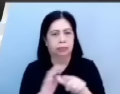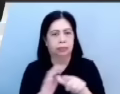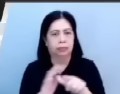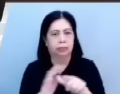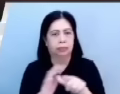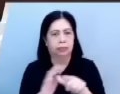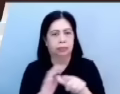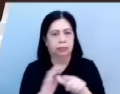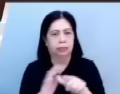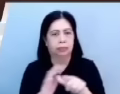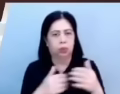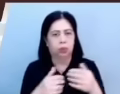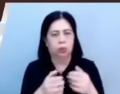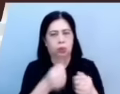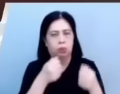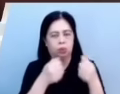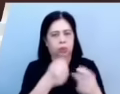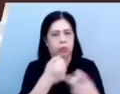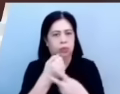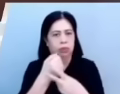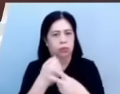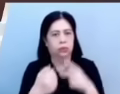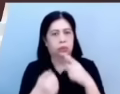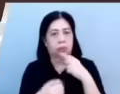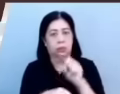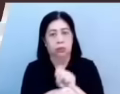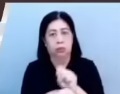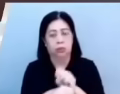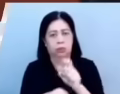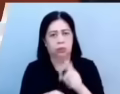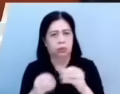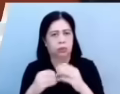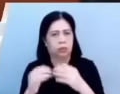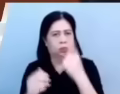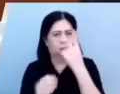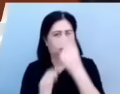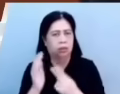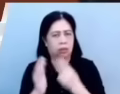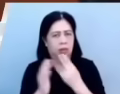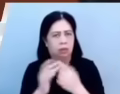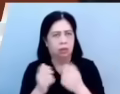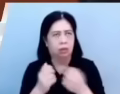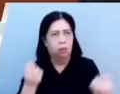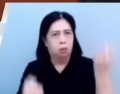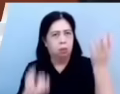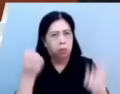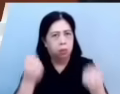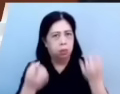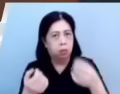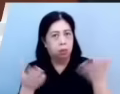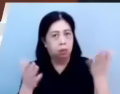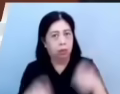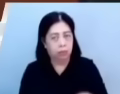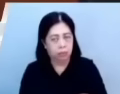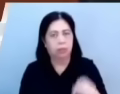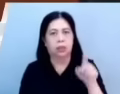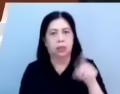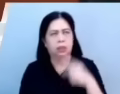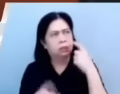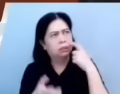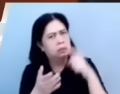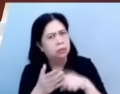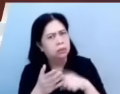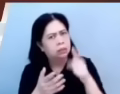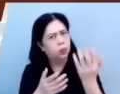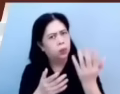compound. Sabi ng isang empleyado ng ikalawang warehouse, mahigit isang oras matapos ang putukan sa pagsalubong ng bagong taon nang mapansin nila ang usok na